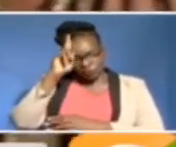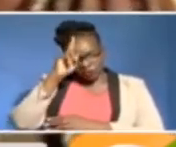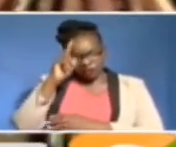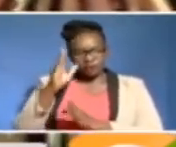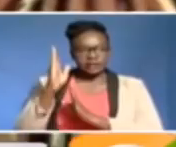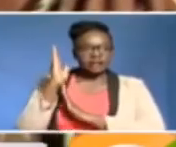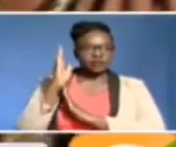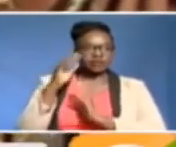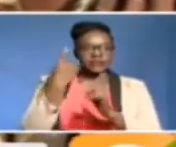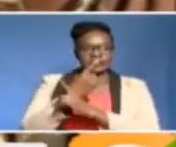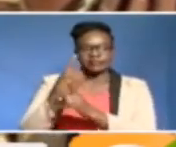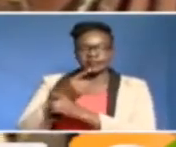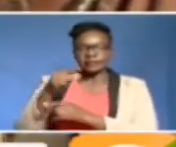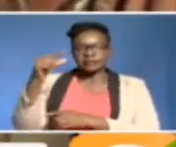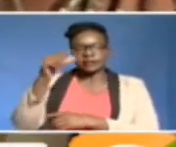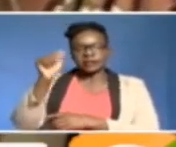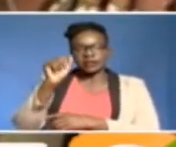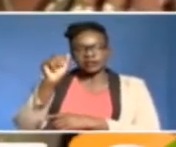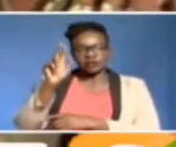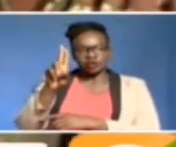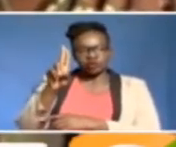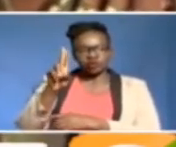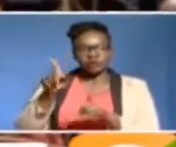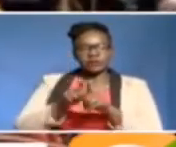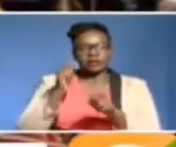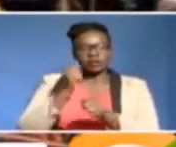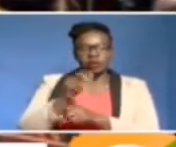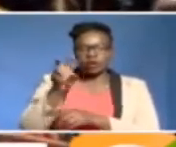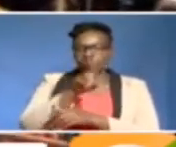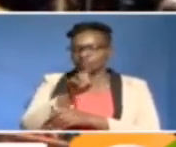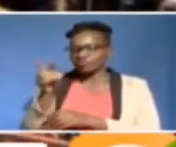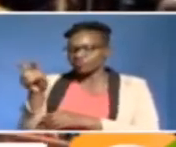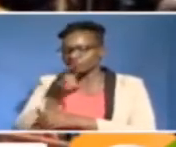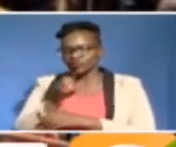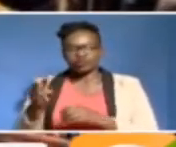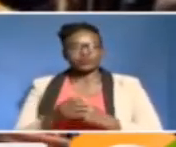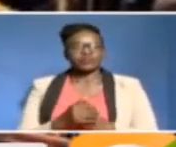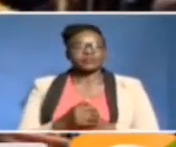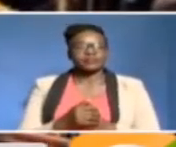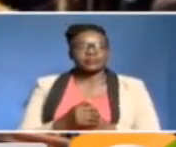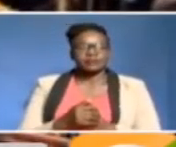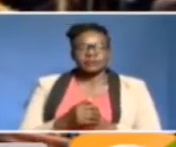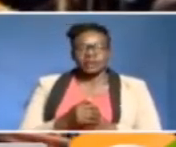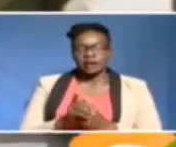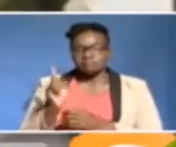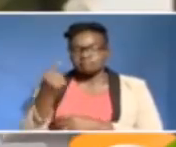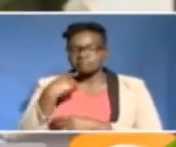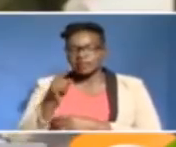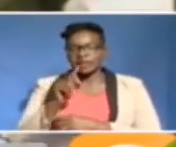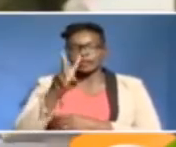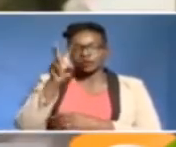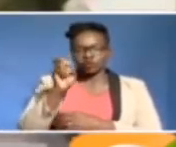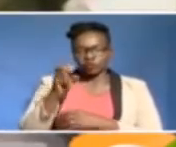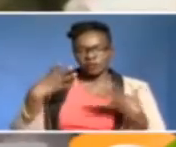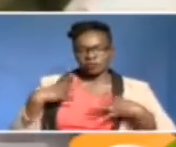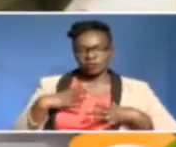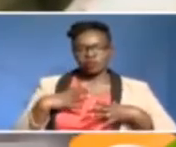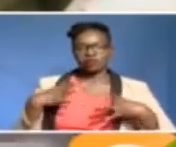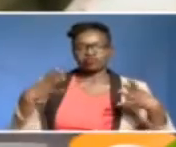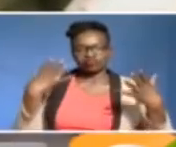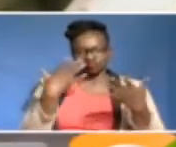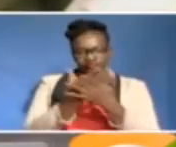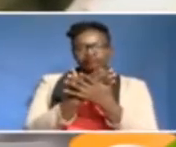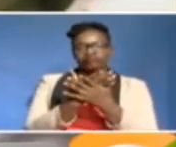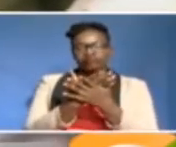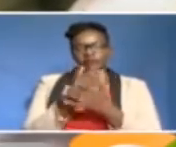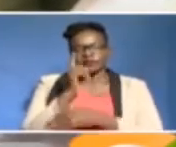Alafu kuna wale ambao wa GSU ambao wanafanya patrols katika. Aidha, kulingana na Natembea, watu 20 wametiwa mbaroni kufuatia vita